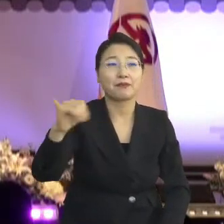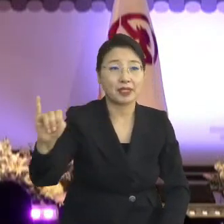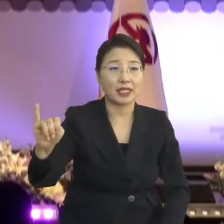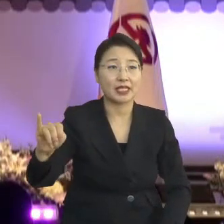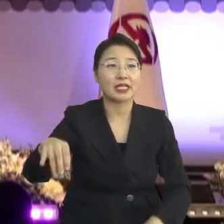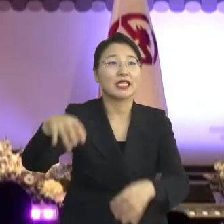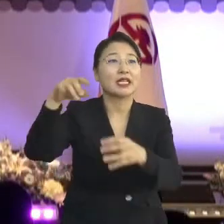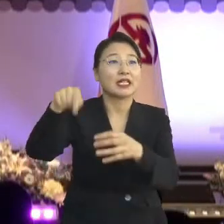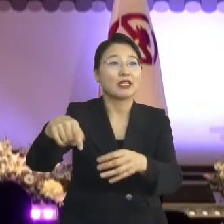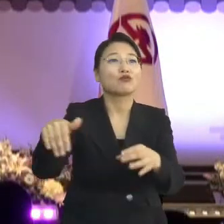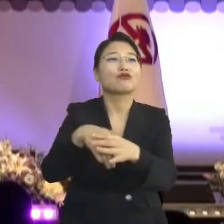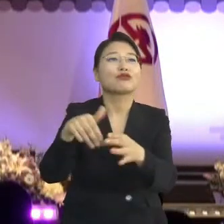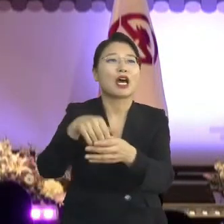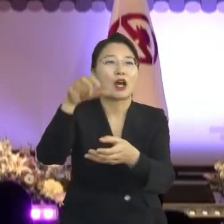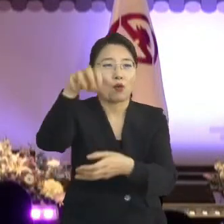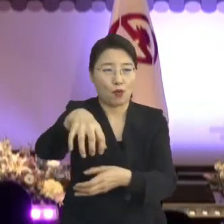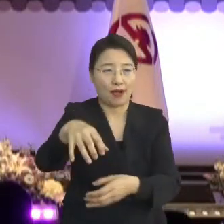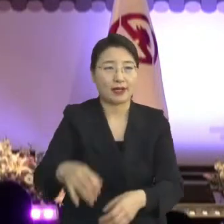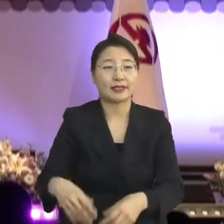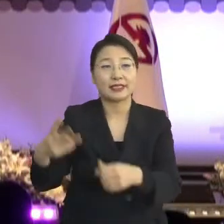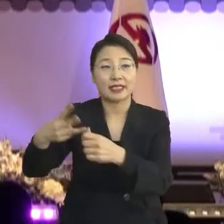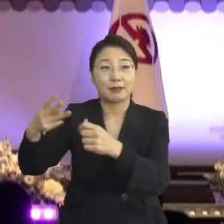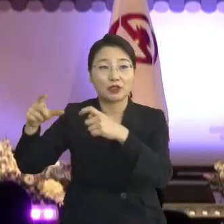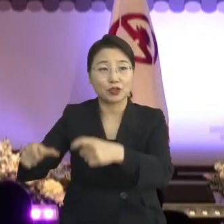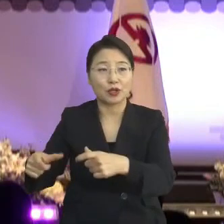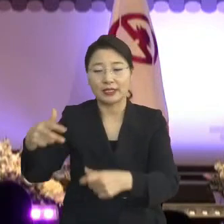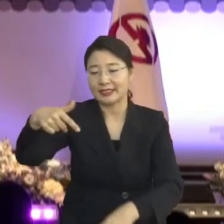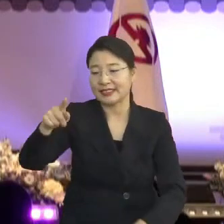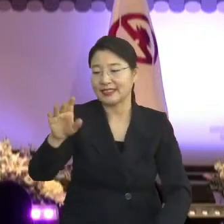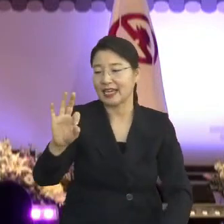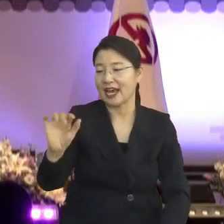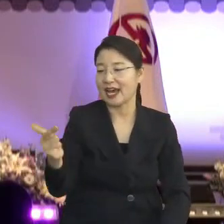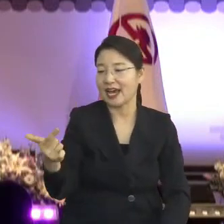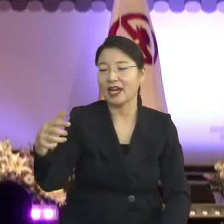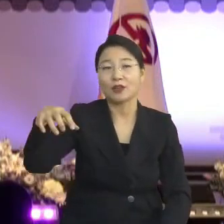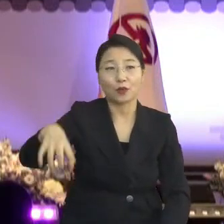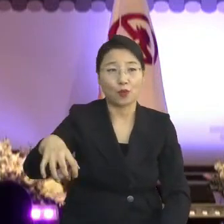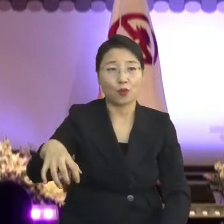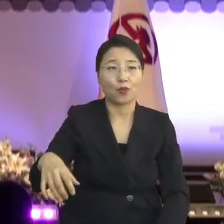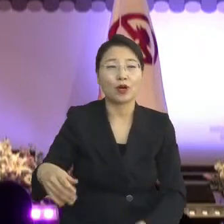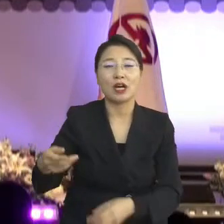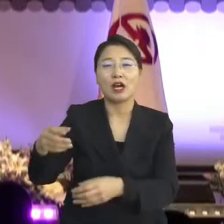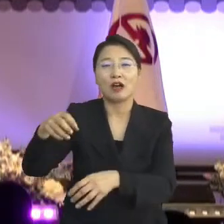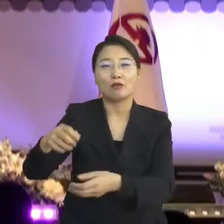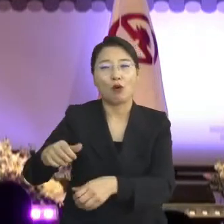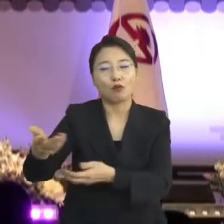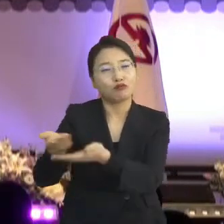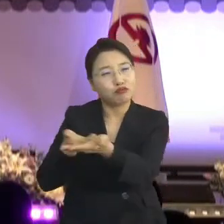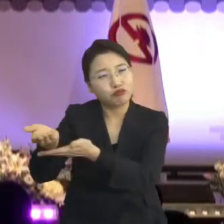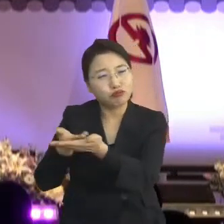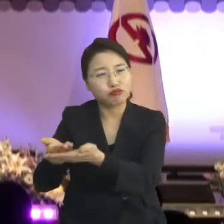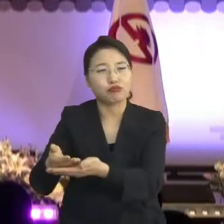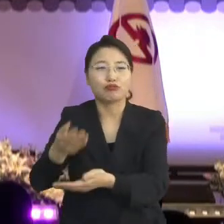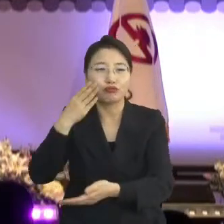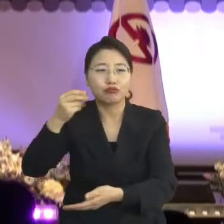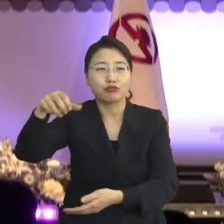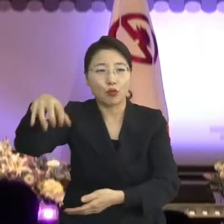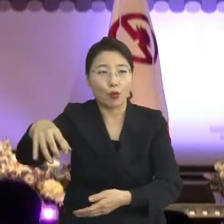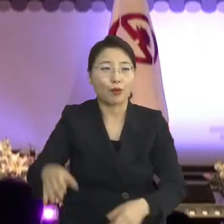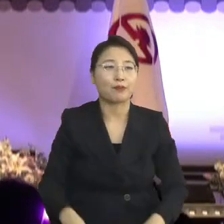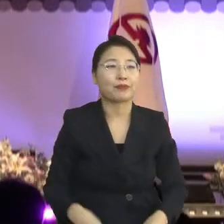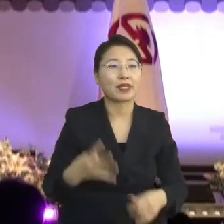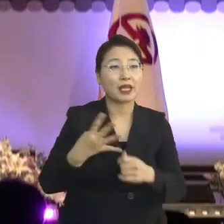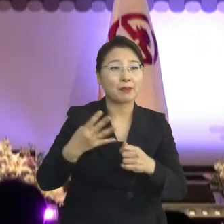제3권역 장안지역입니다. 물리호불호 개발하겠습니다. 제4권역 이문